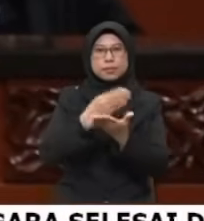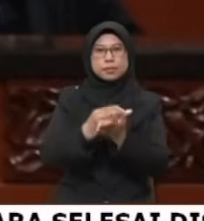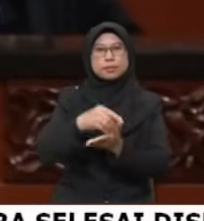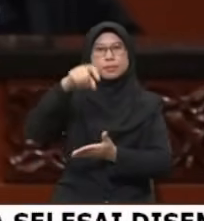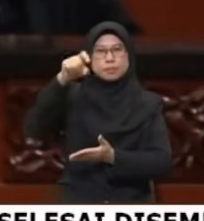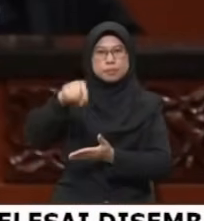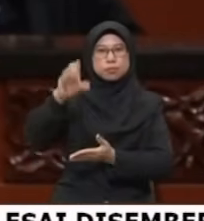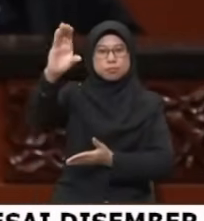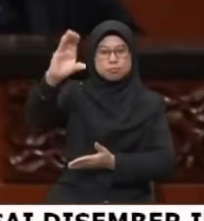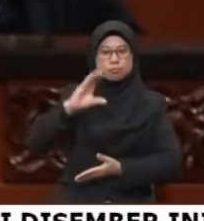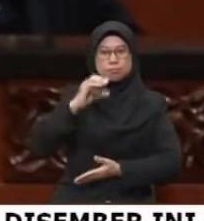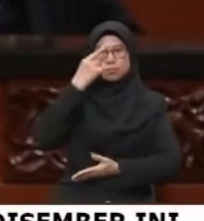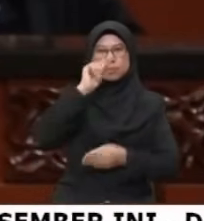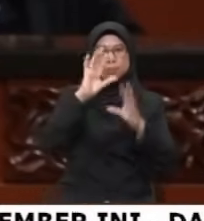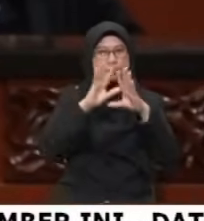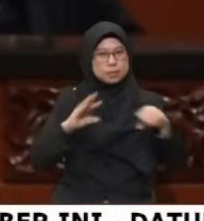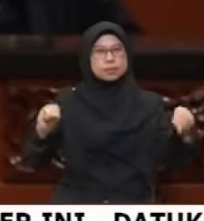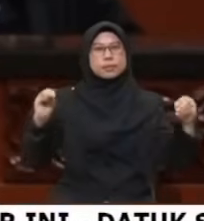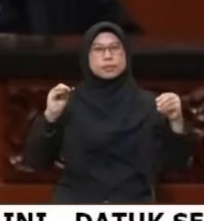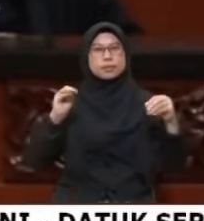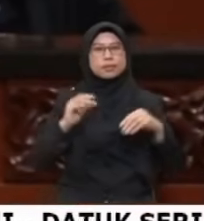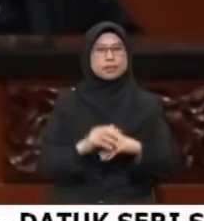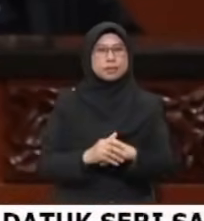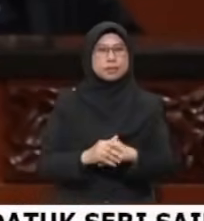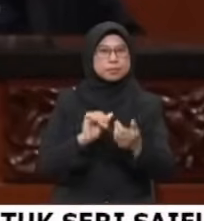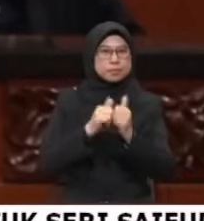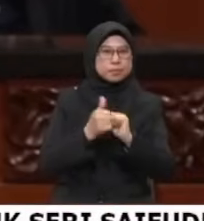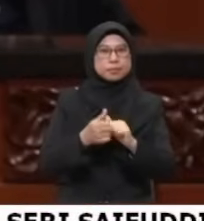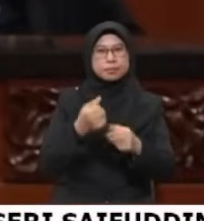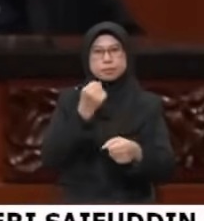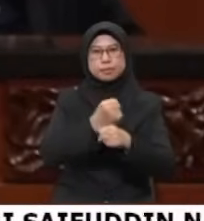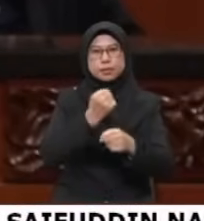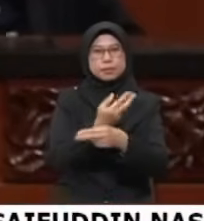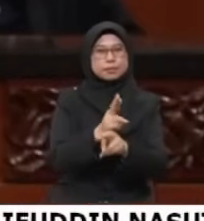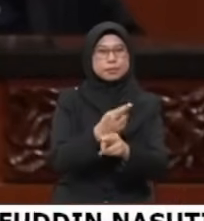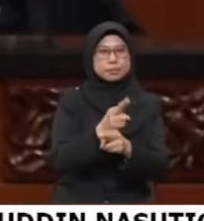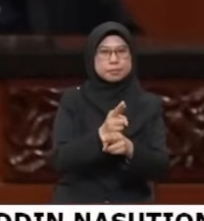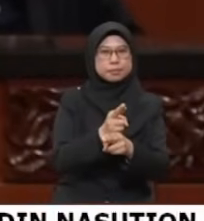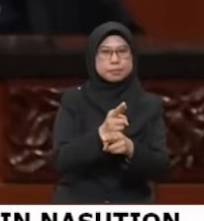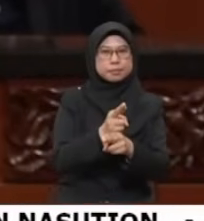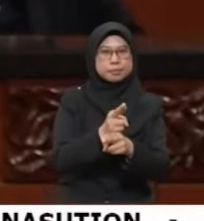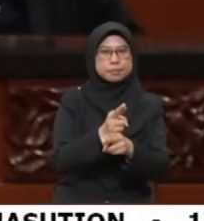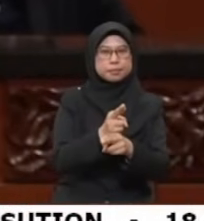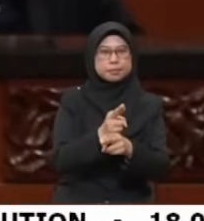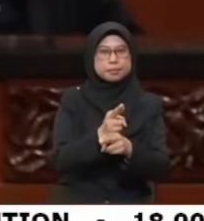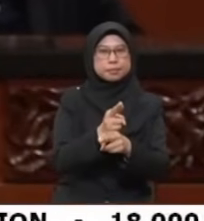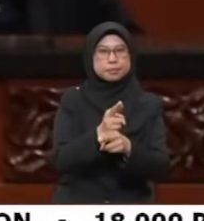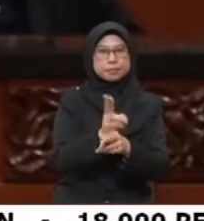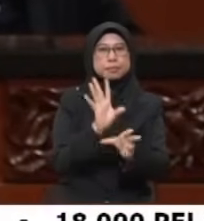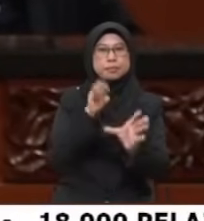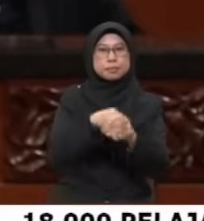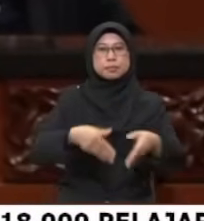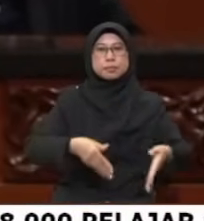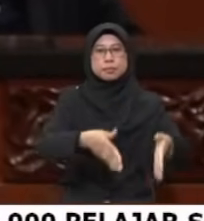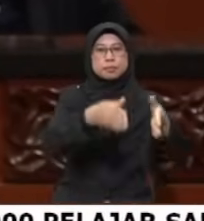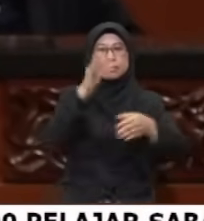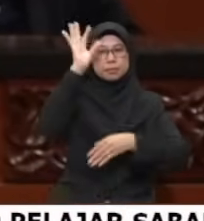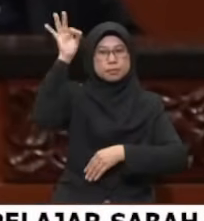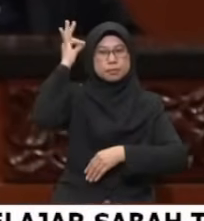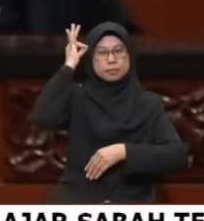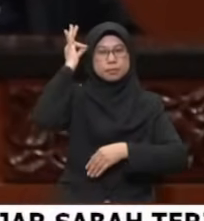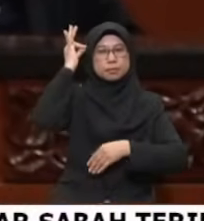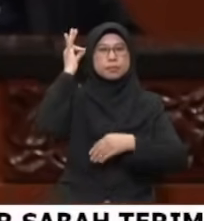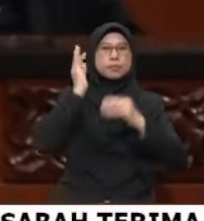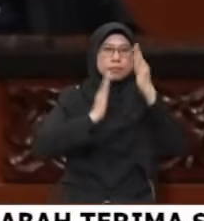diperlukan bagi menyelesaikan backlock kerja penyelenggaraan yang melibatkan laluan persekutuan di seluruh